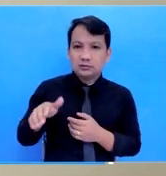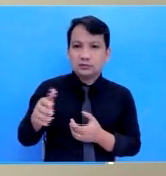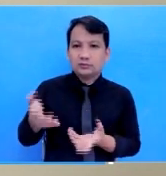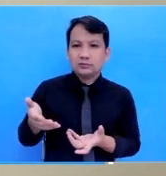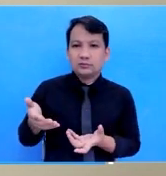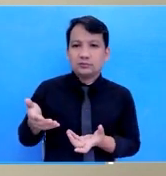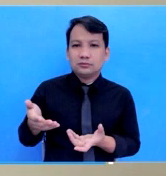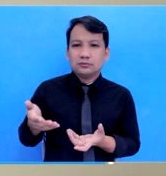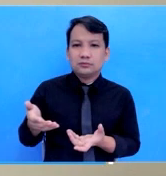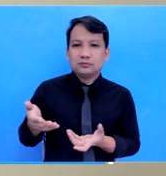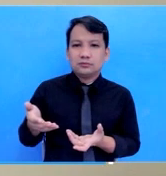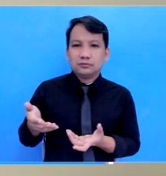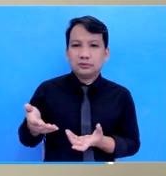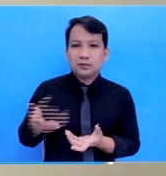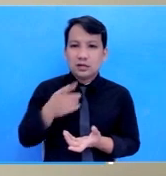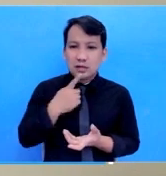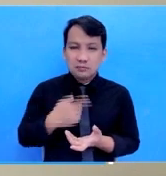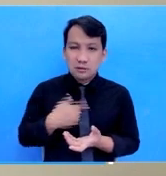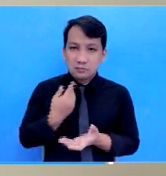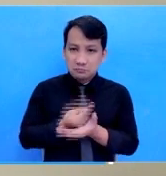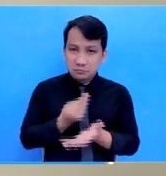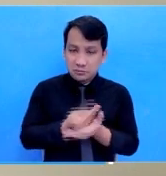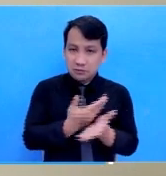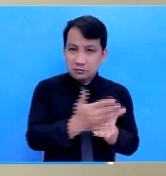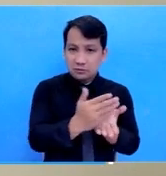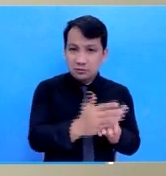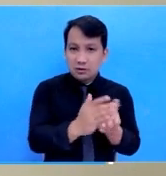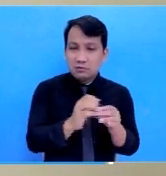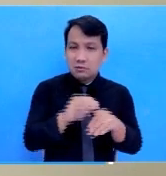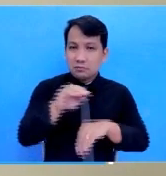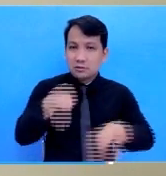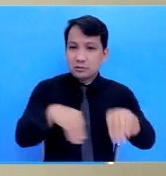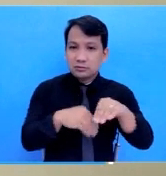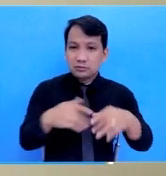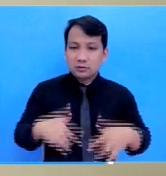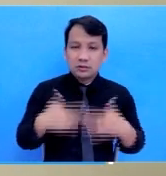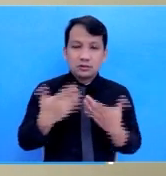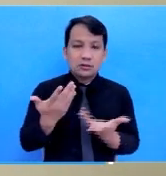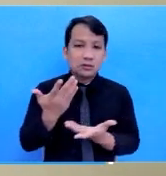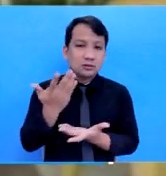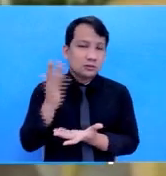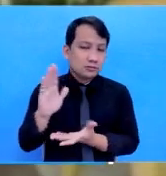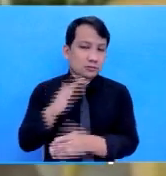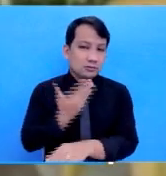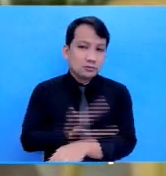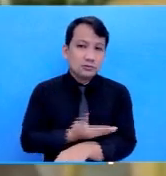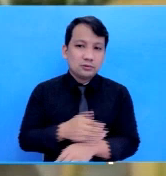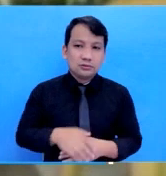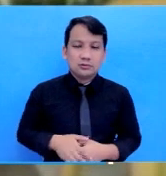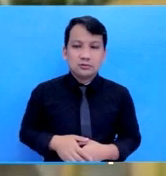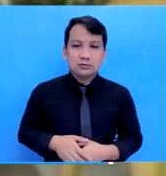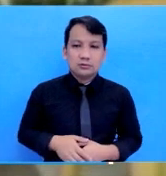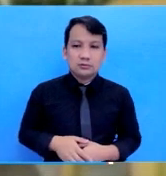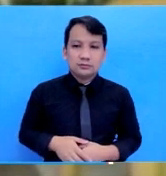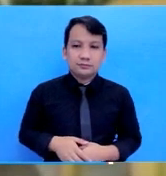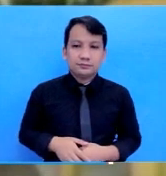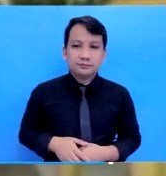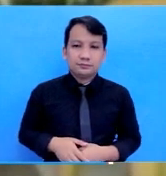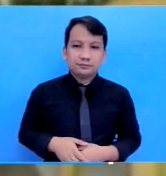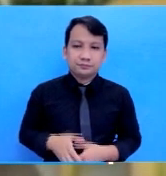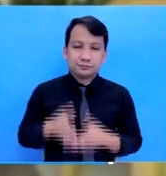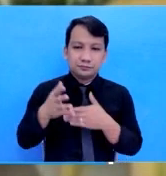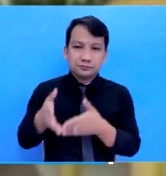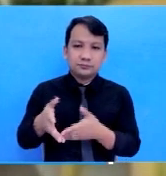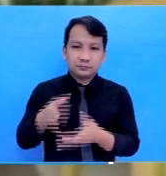ano ba naman yung sabihin natin na pera na gagastusin nyo kung kapalit naman yan ang buhay ng anak nyo? Nag-iwan din siya ng